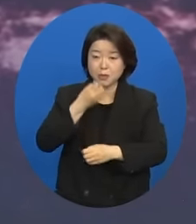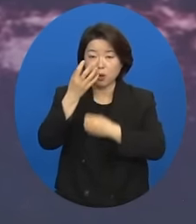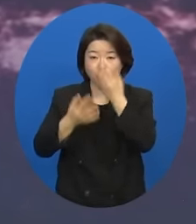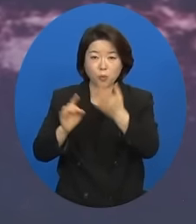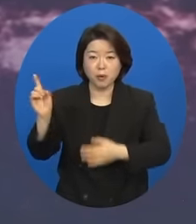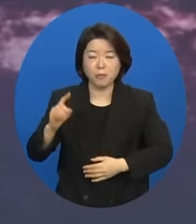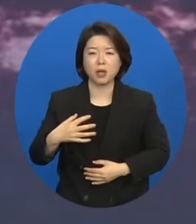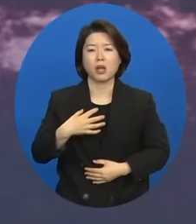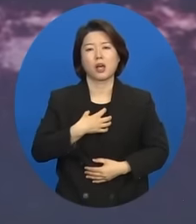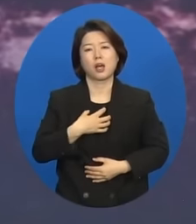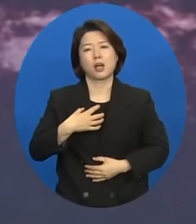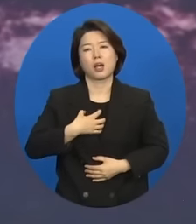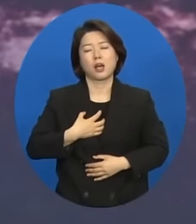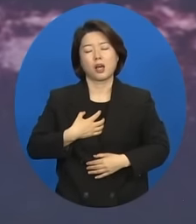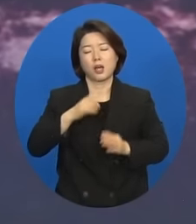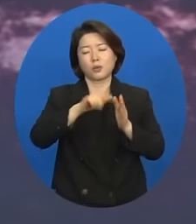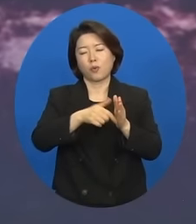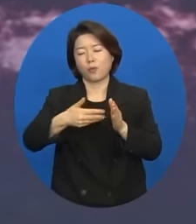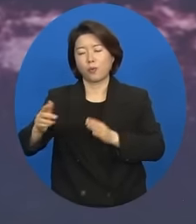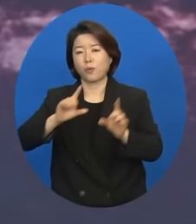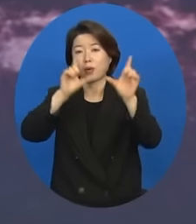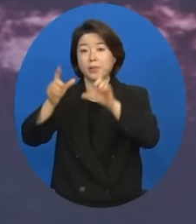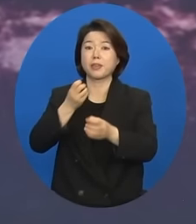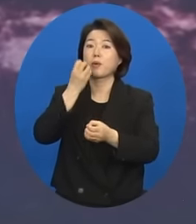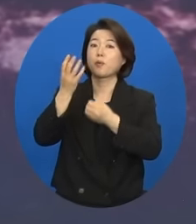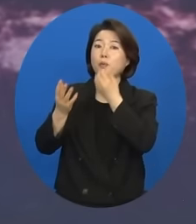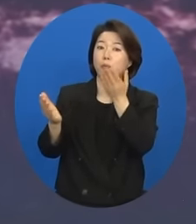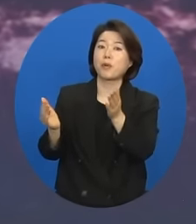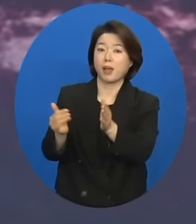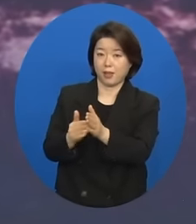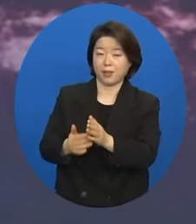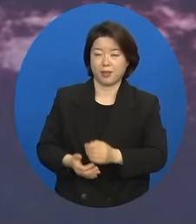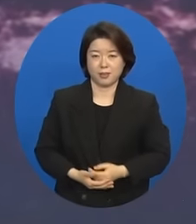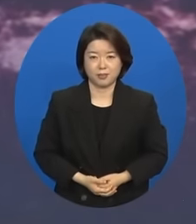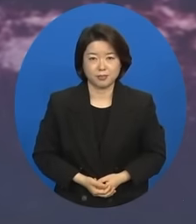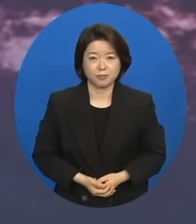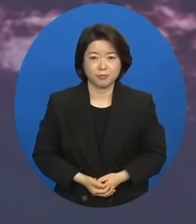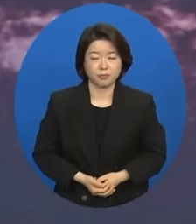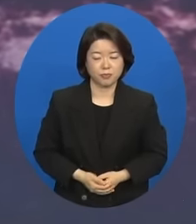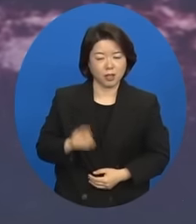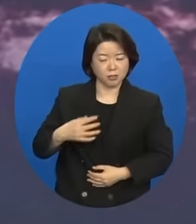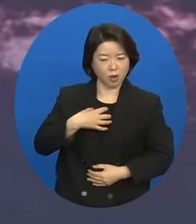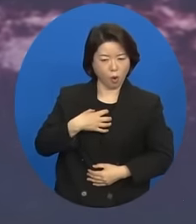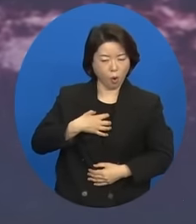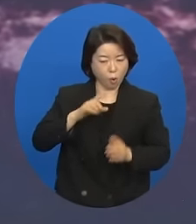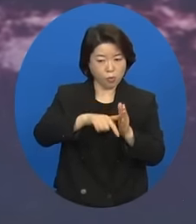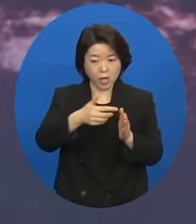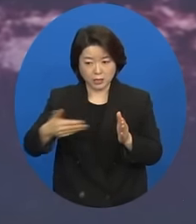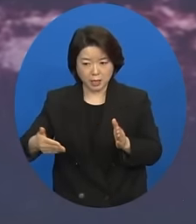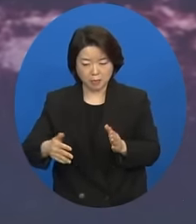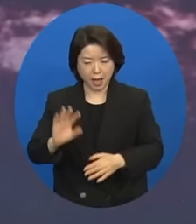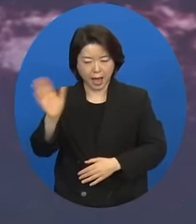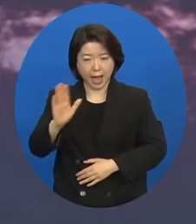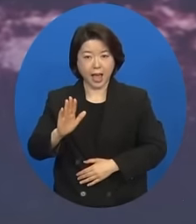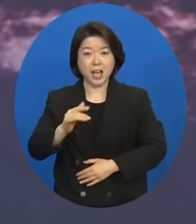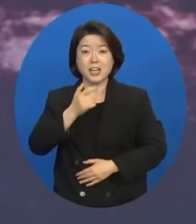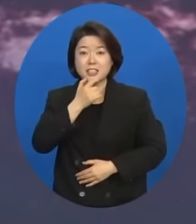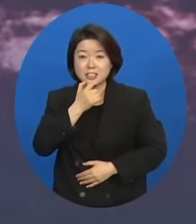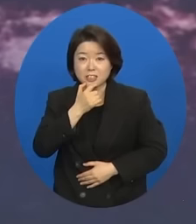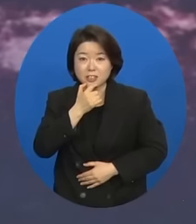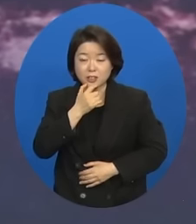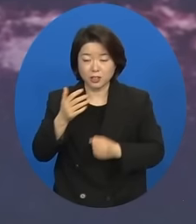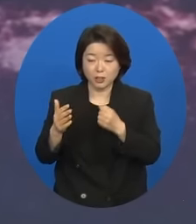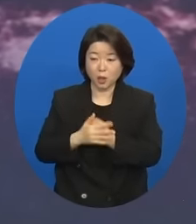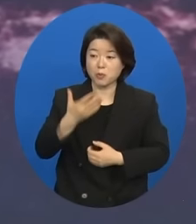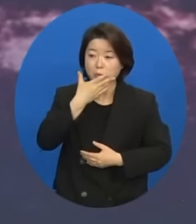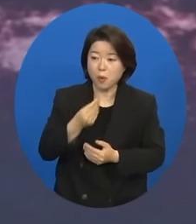험난한 세월을 살았습니다라는 고백을 해요 아니이 험난한 세월 안 하려고 겪지 않으려고